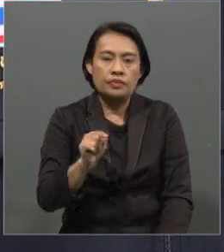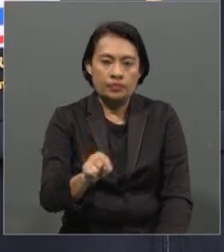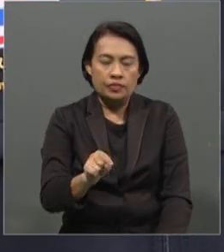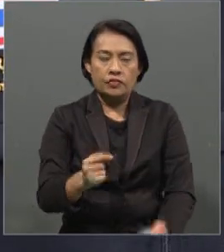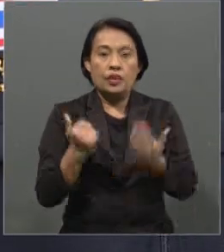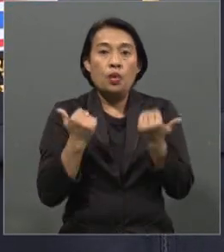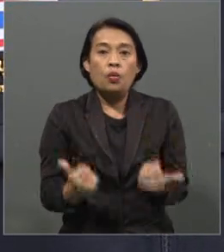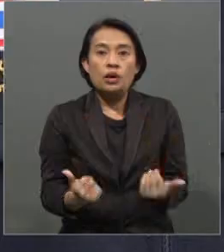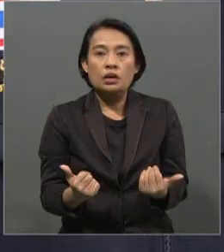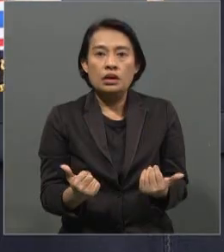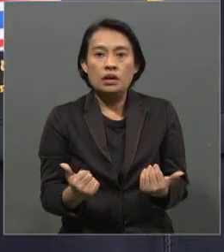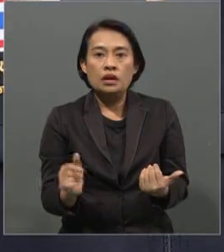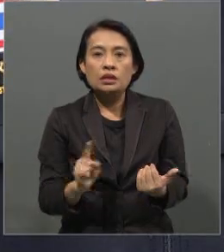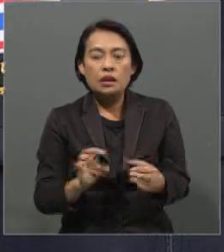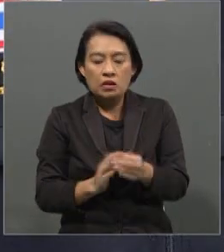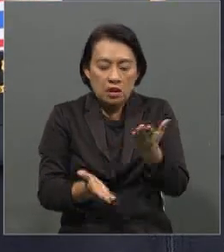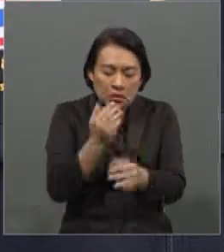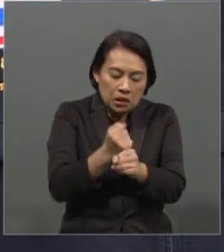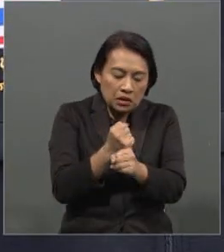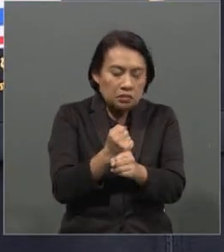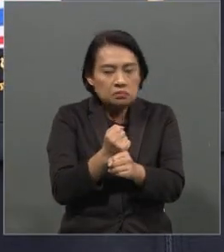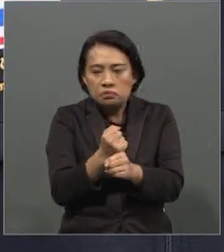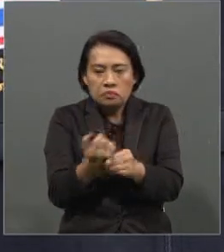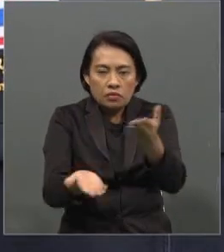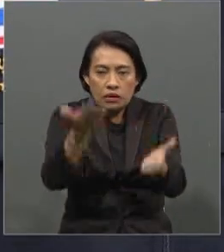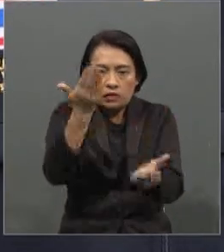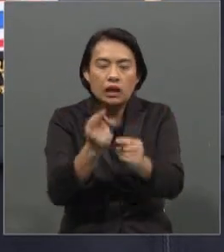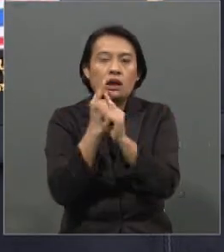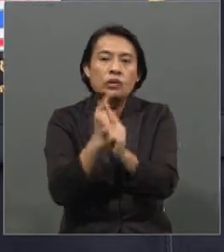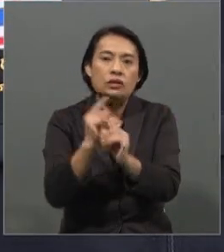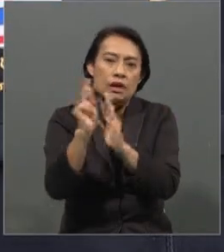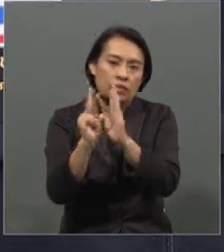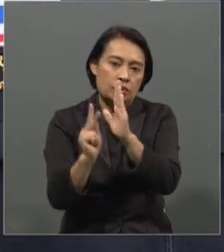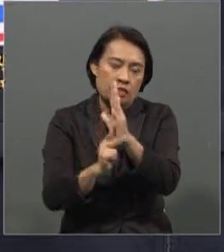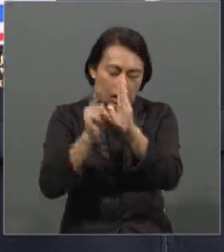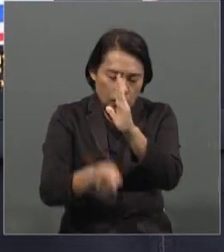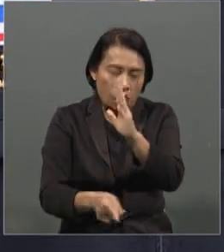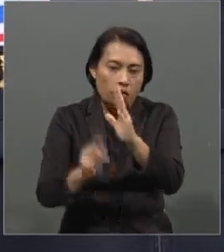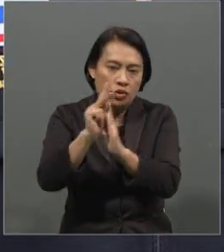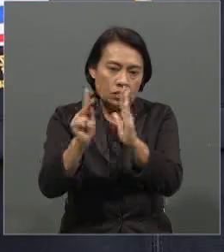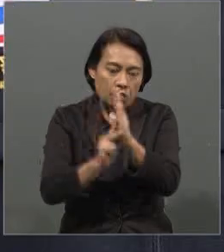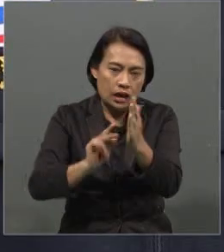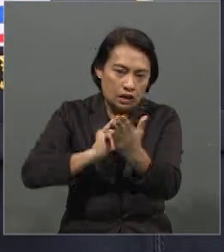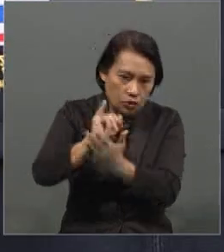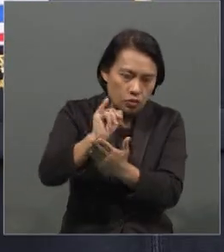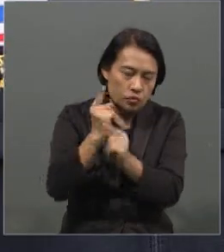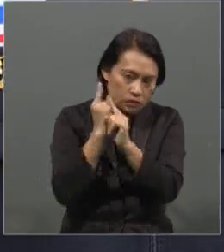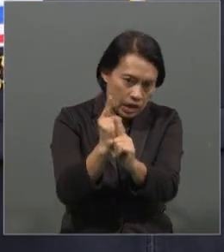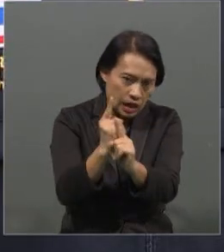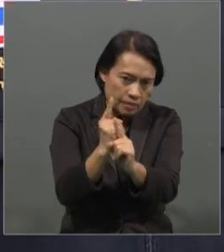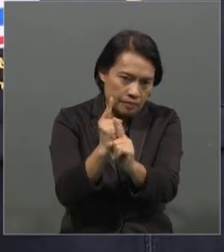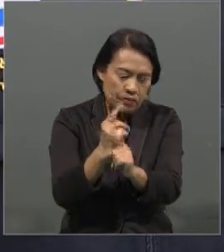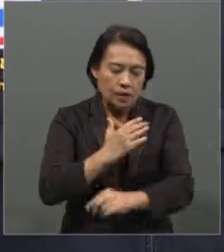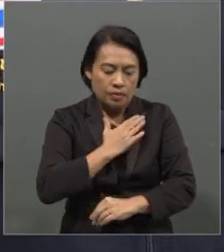วันนี้เนี่ยการดำเนินการอย่างไรก็แล้วแต่เนี่ยต้องอยู่ภายใต้กฎหมายนะฮต้องถูกต้องถ้าไม่ถูกต้องเนี่ยผมผมแล้วก็